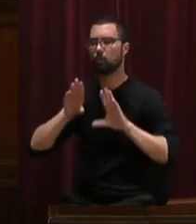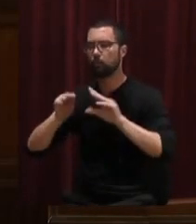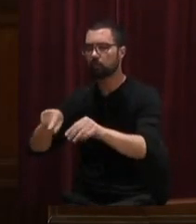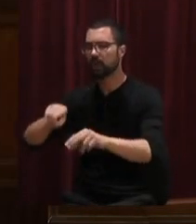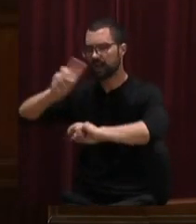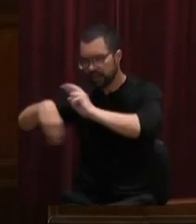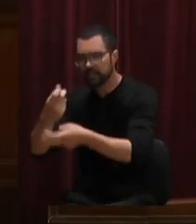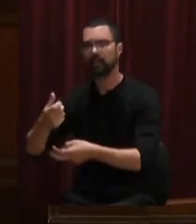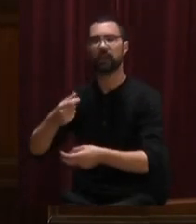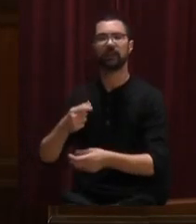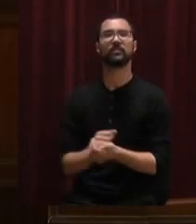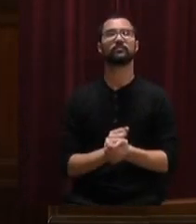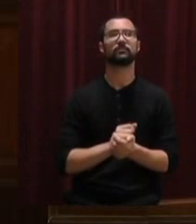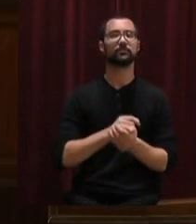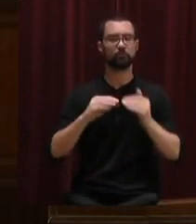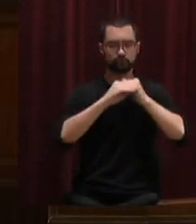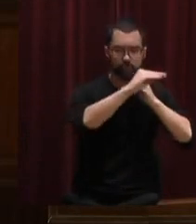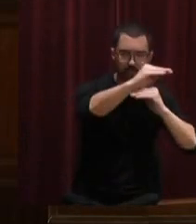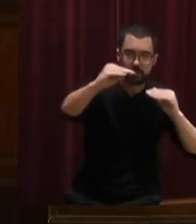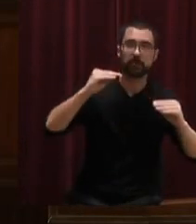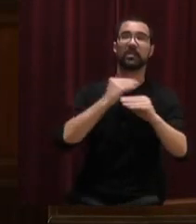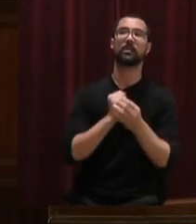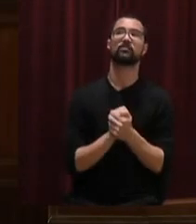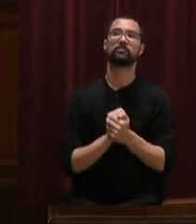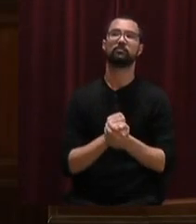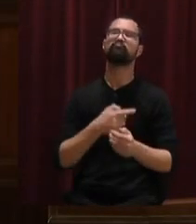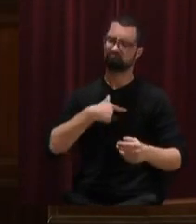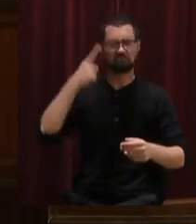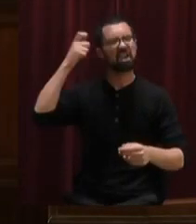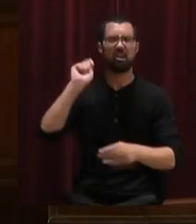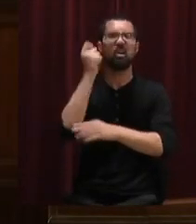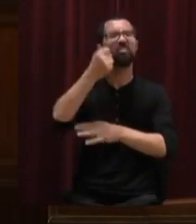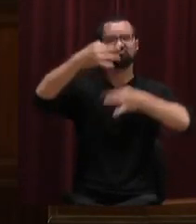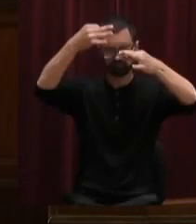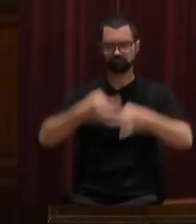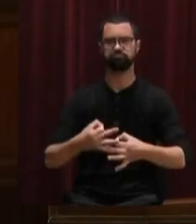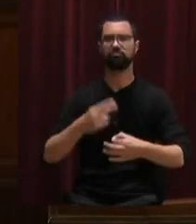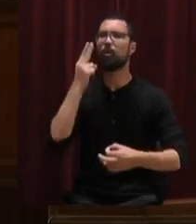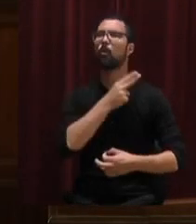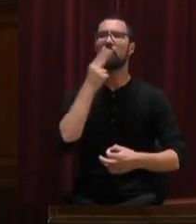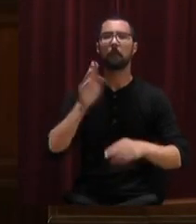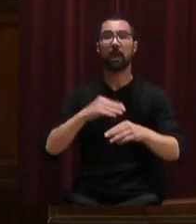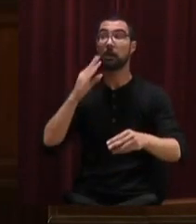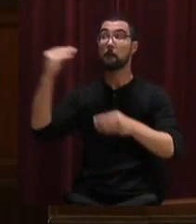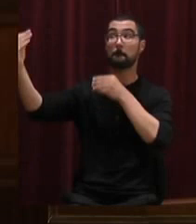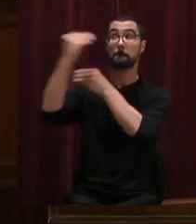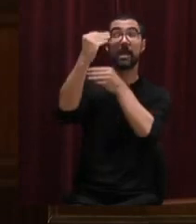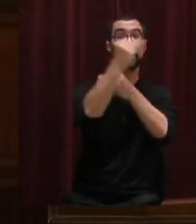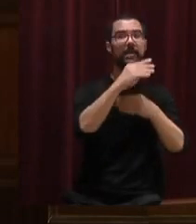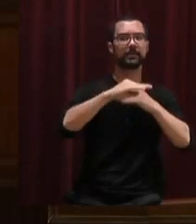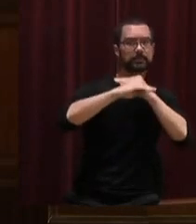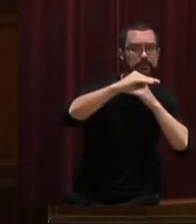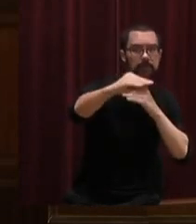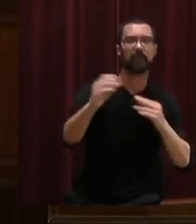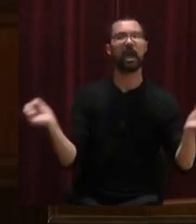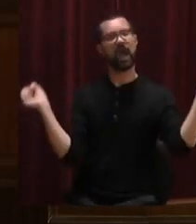sostenibilitat, i que té molt clar que ho aconseguirà. Ho aconseguirem. Aprofitem l'ocasió per garantir dècades d'estabilitat, aconseguint acords